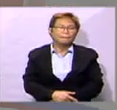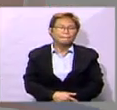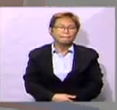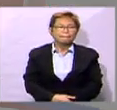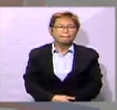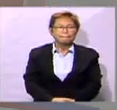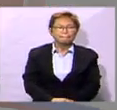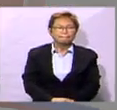Gangsa beralh ke